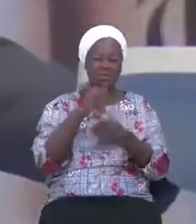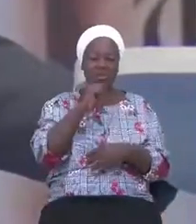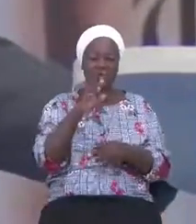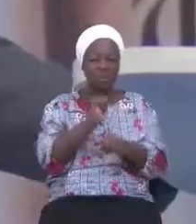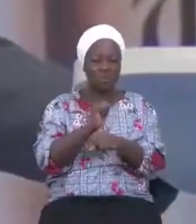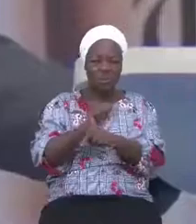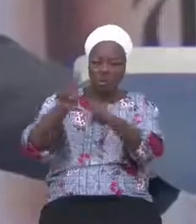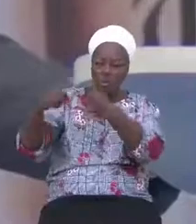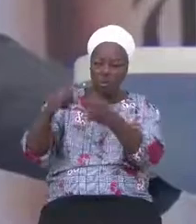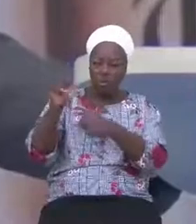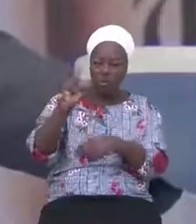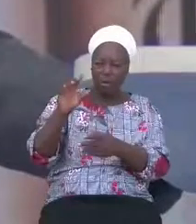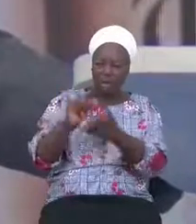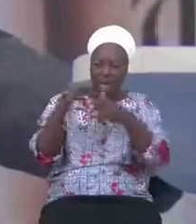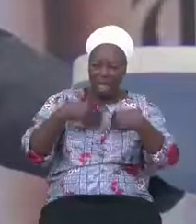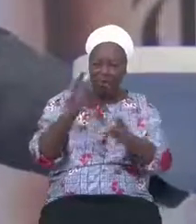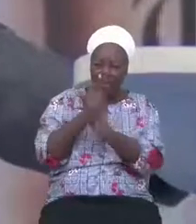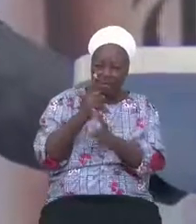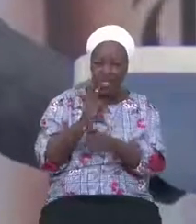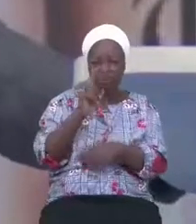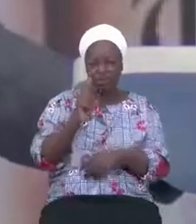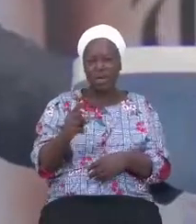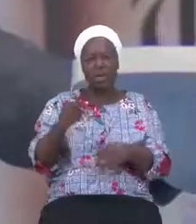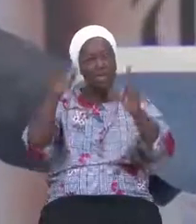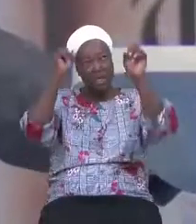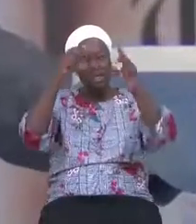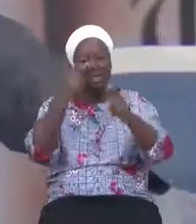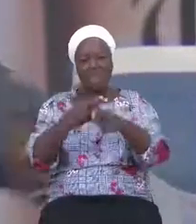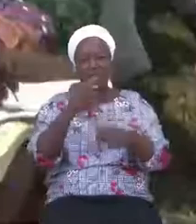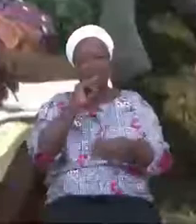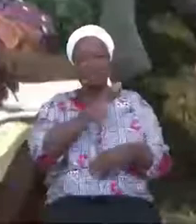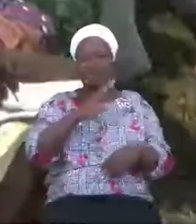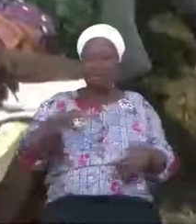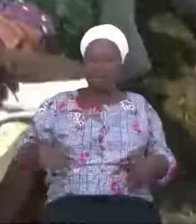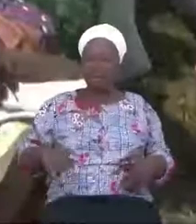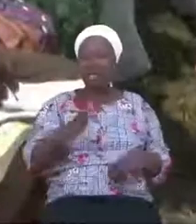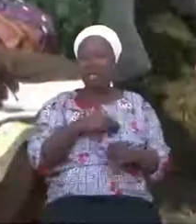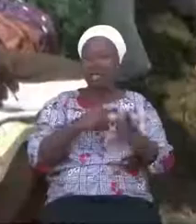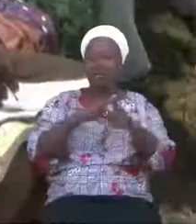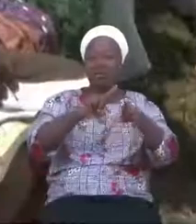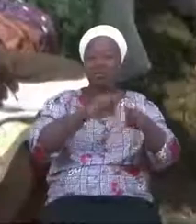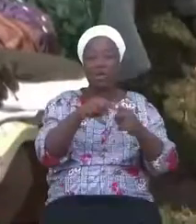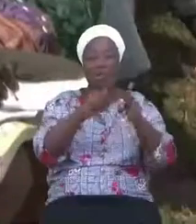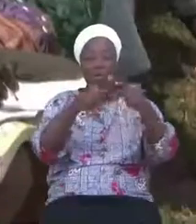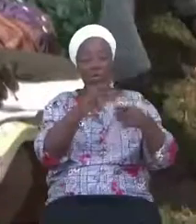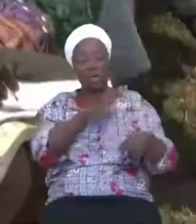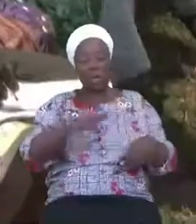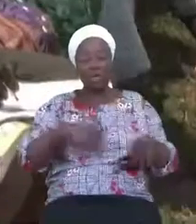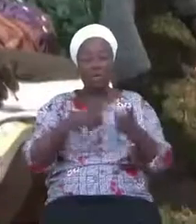Va à celui qui a l'original. Son nom est Christ. Et quand tu vas à Christ et tu